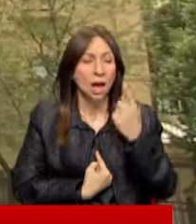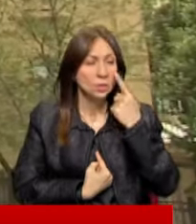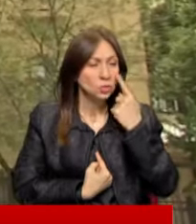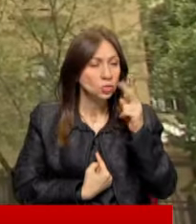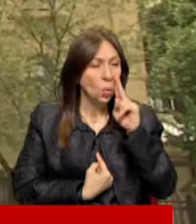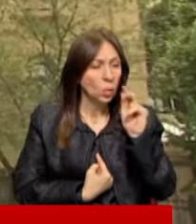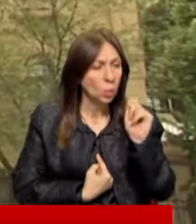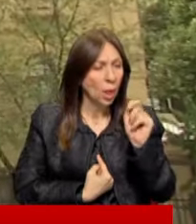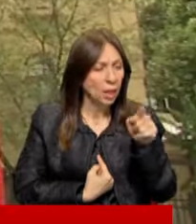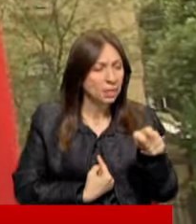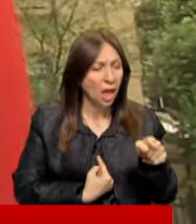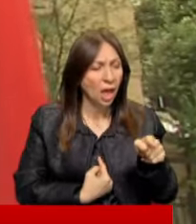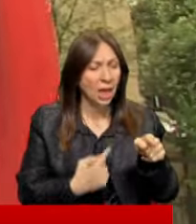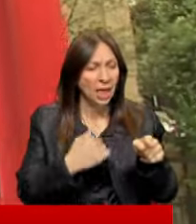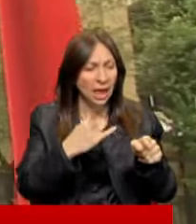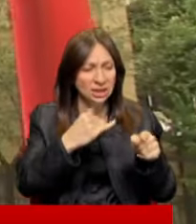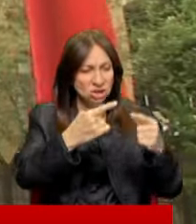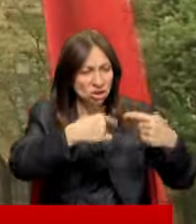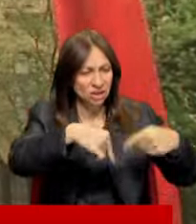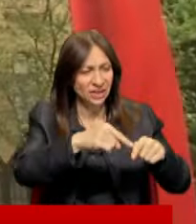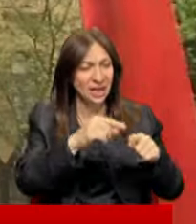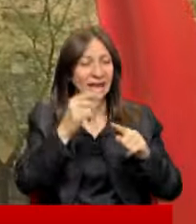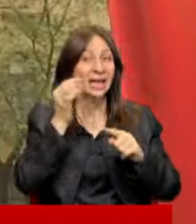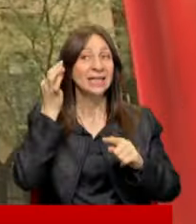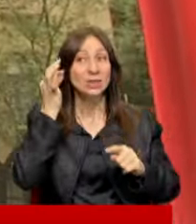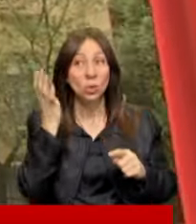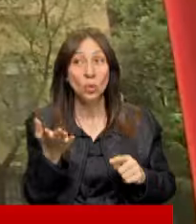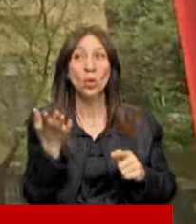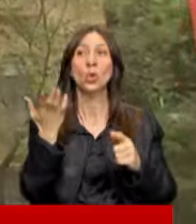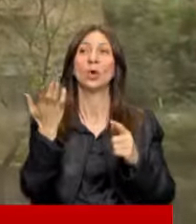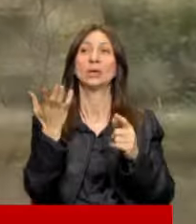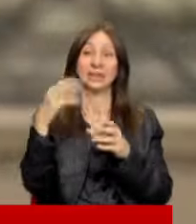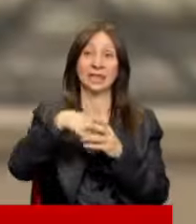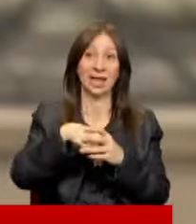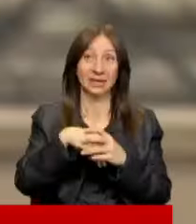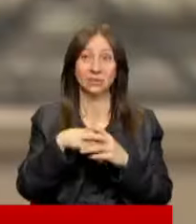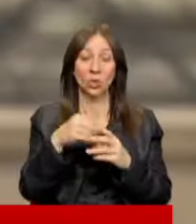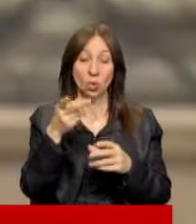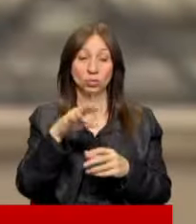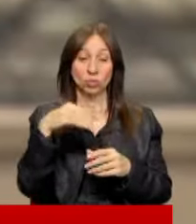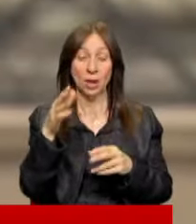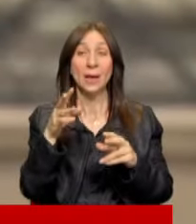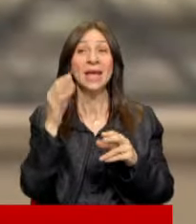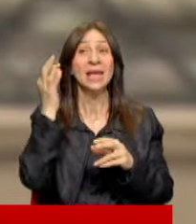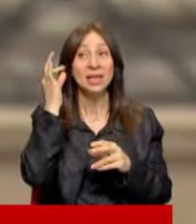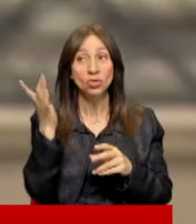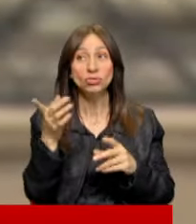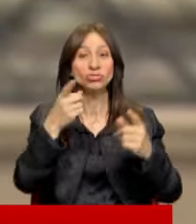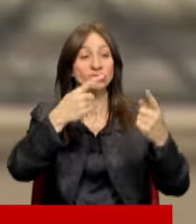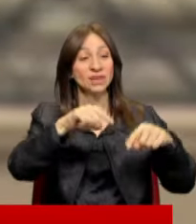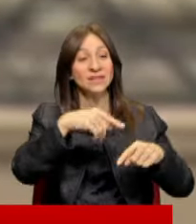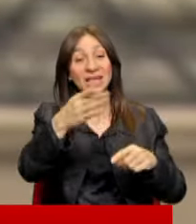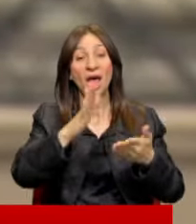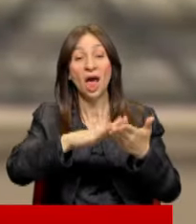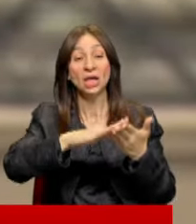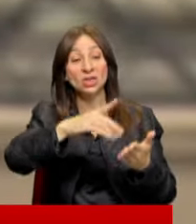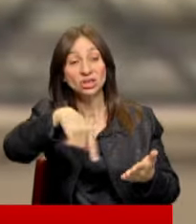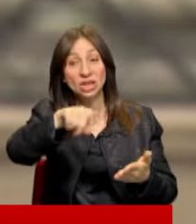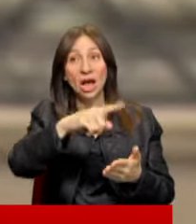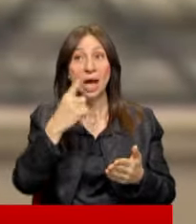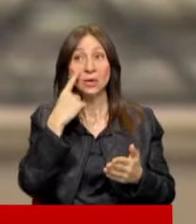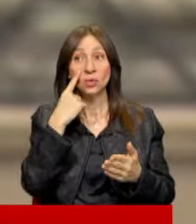son günlerinde yakın çevresinin, İsmet İnönü'yü de buna dahil ederek söylüyorum vefatı sonrası, İsmet İnönü'nün çevresindeki diğer